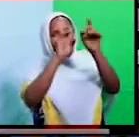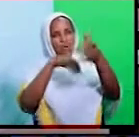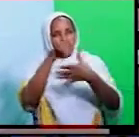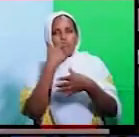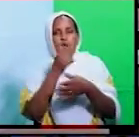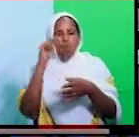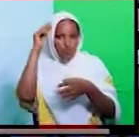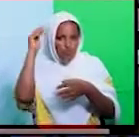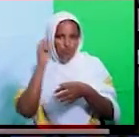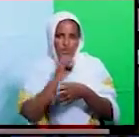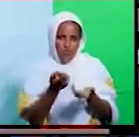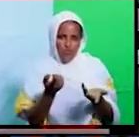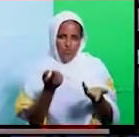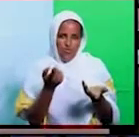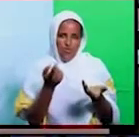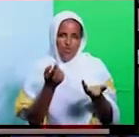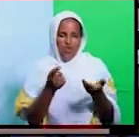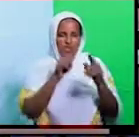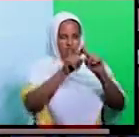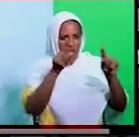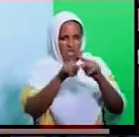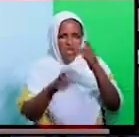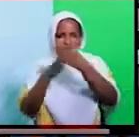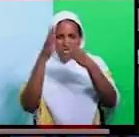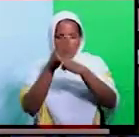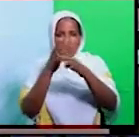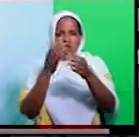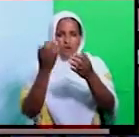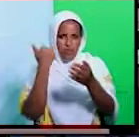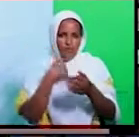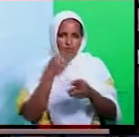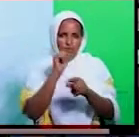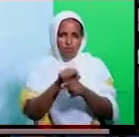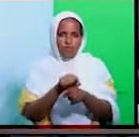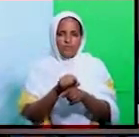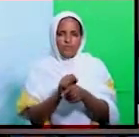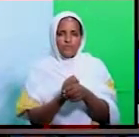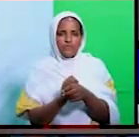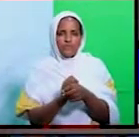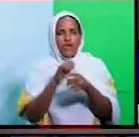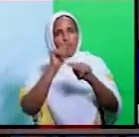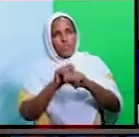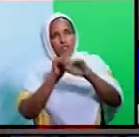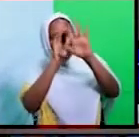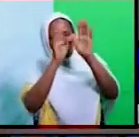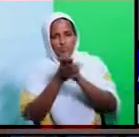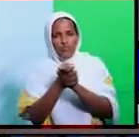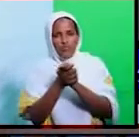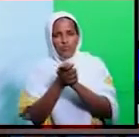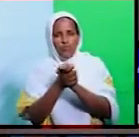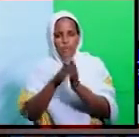መድኃኒት እንደመውሰድ ሲርበን ምግብ እንደመውሰድ ሲያመን መድኃኒት እንደመውሰድ ራሳችንን እንድናይባቸውና ከቁስላችን